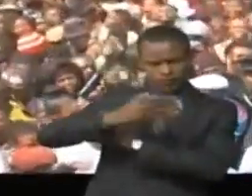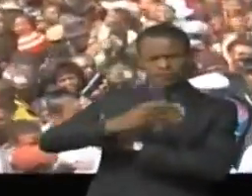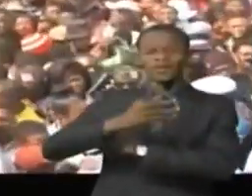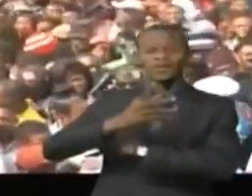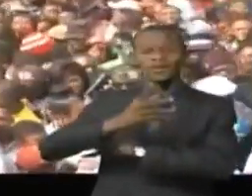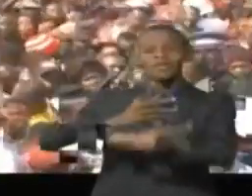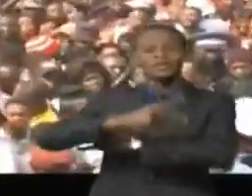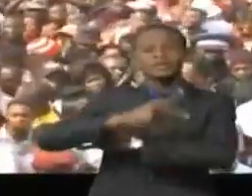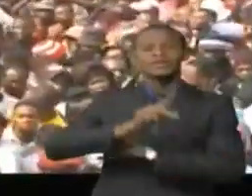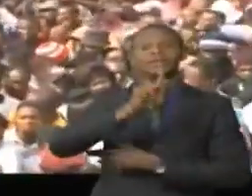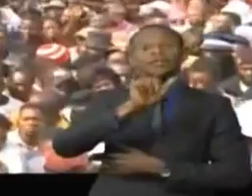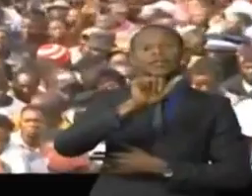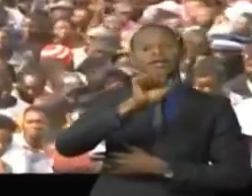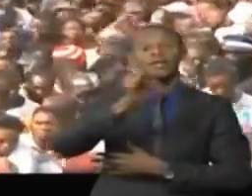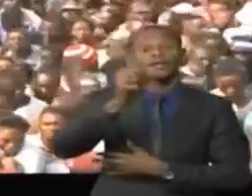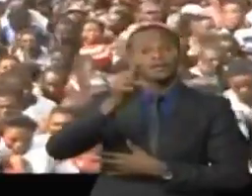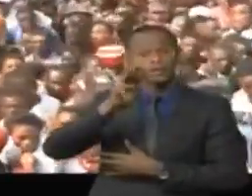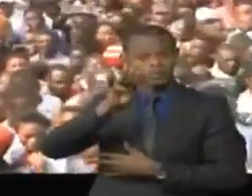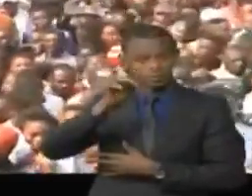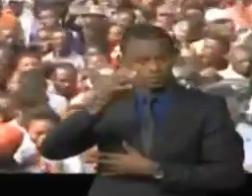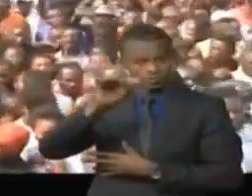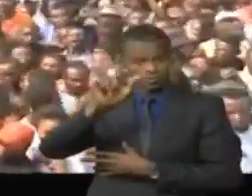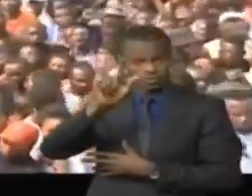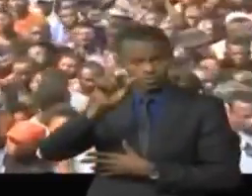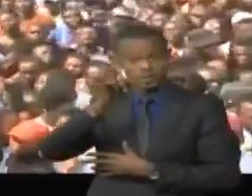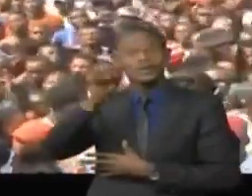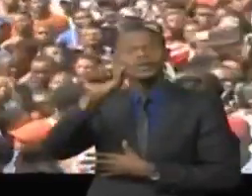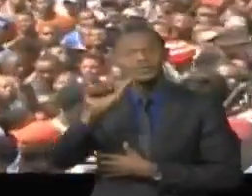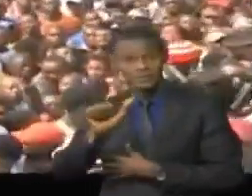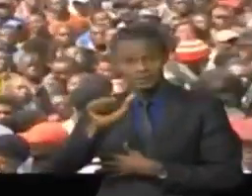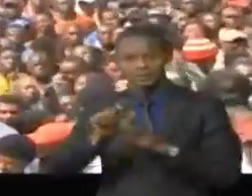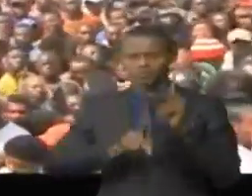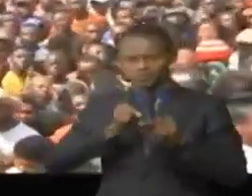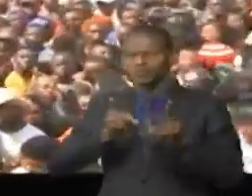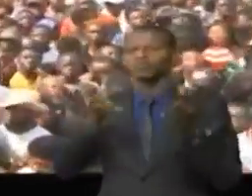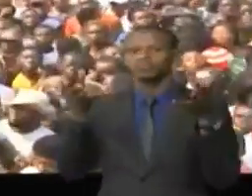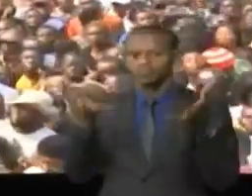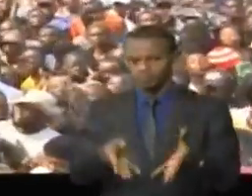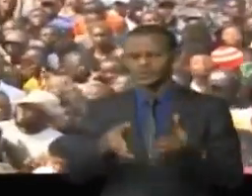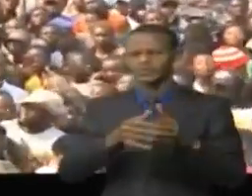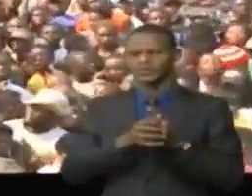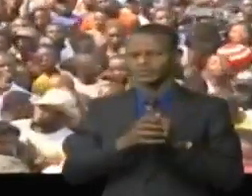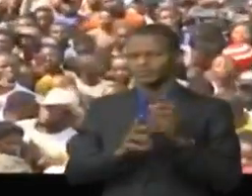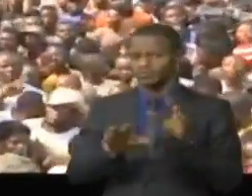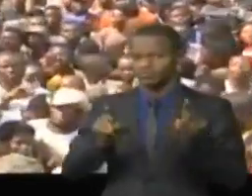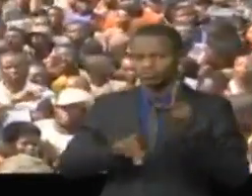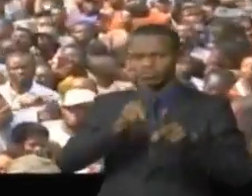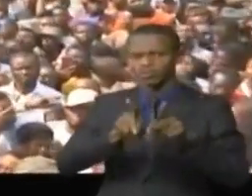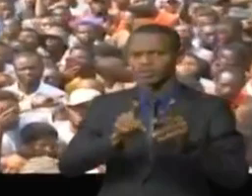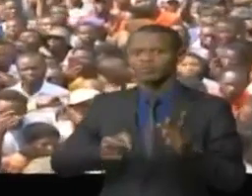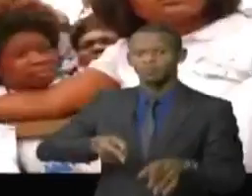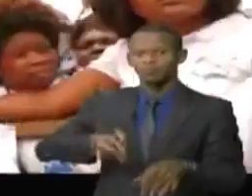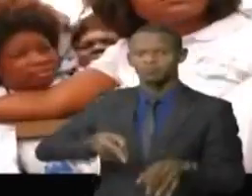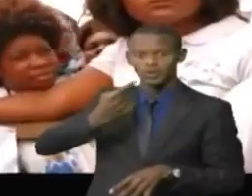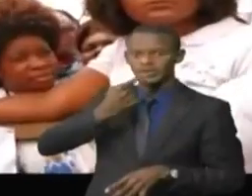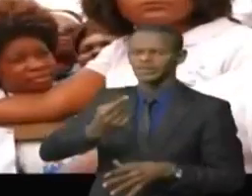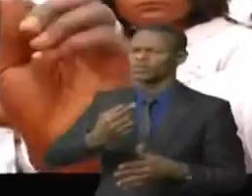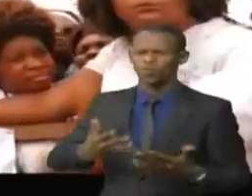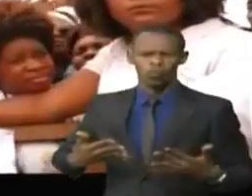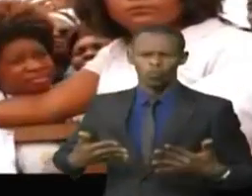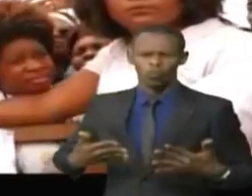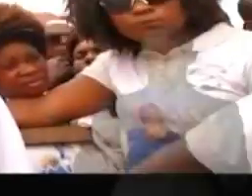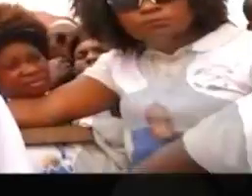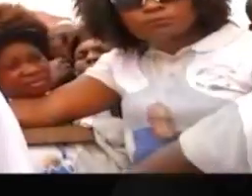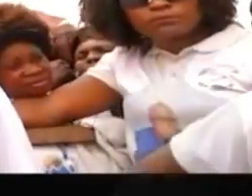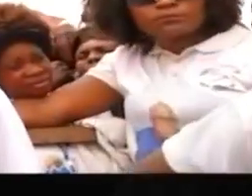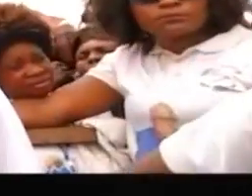des infrastructures devra s'adresser à eux. Kasumbalesa, 100% sûr, nous sommes sur le même point tibétain. Puisque tibétain,